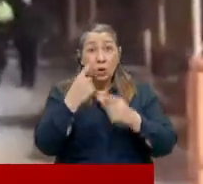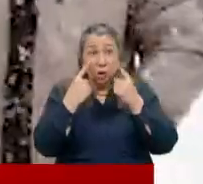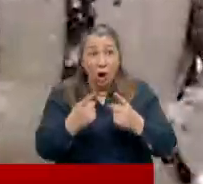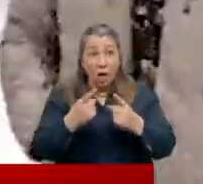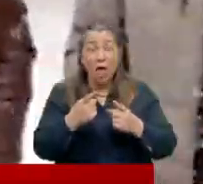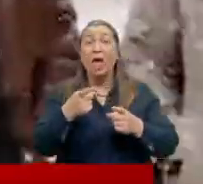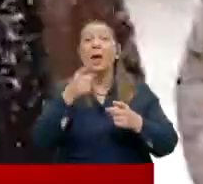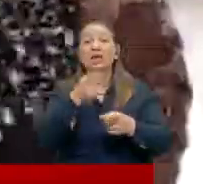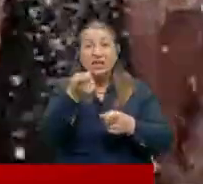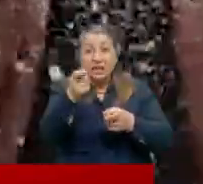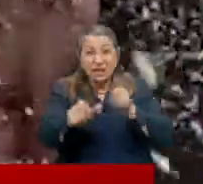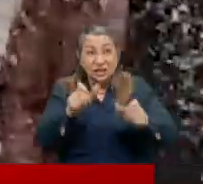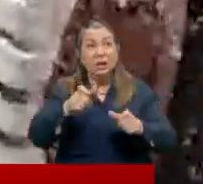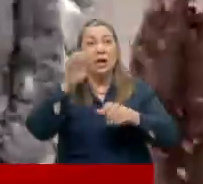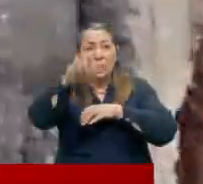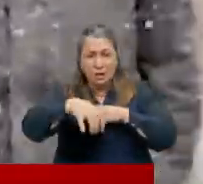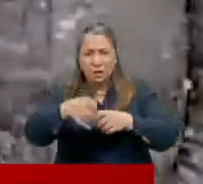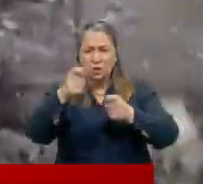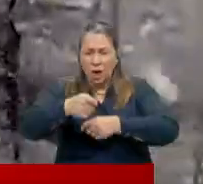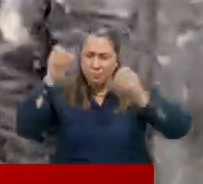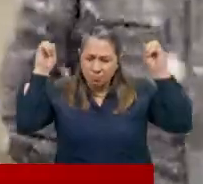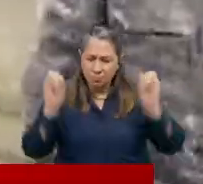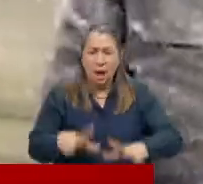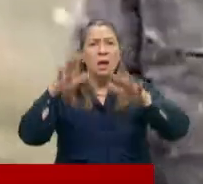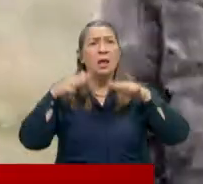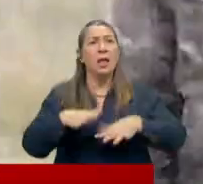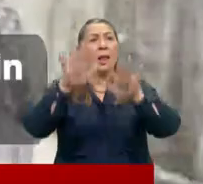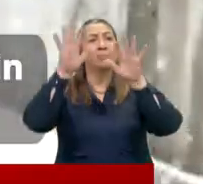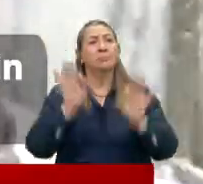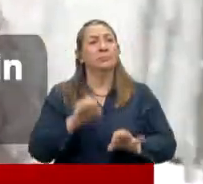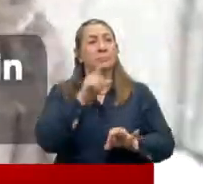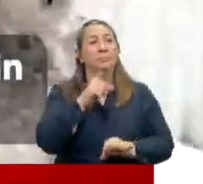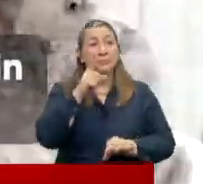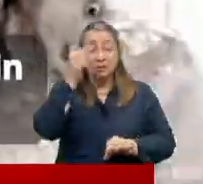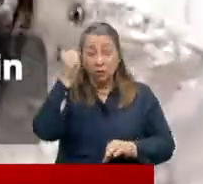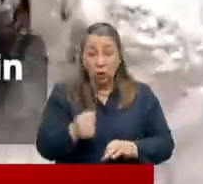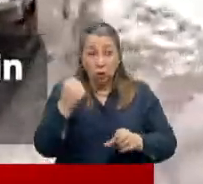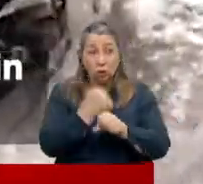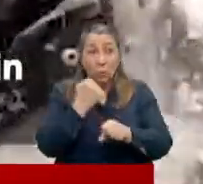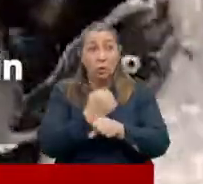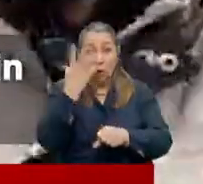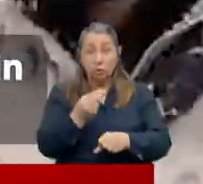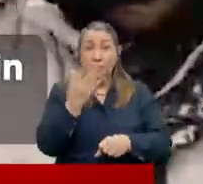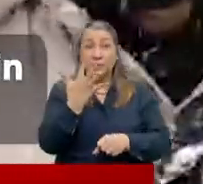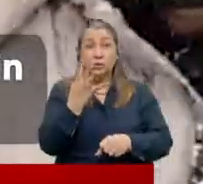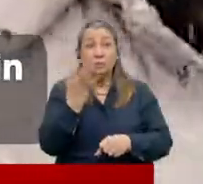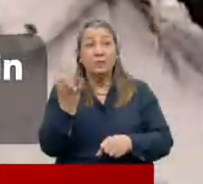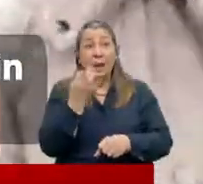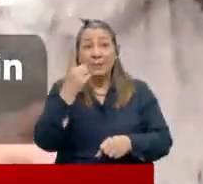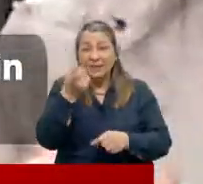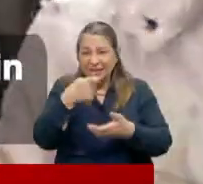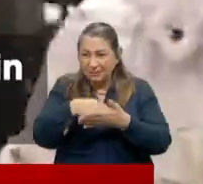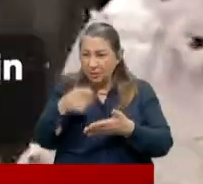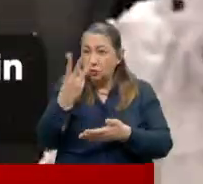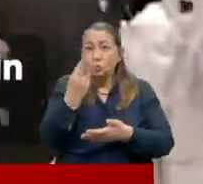üzerine taşeron işçiler kazmayı küreği bıraktı, eylem yapmaya başladı. Bir ton kömür olmuş 5,5 milyar. Bir işçi